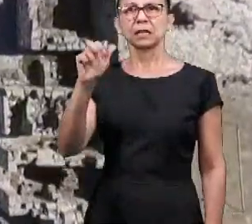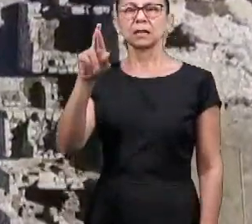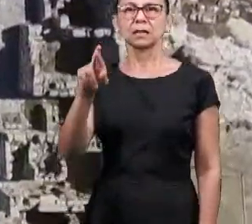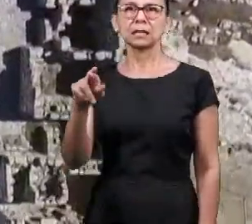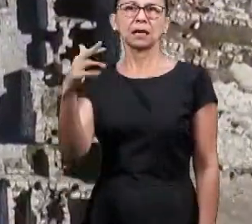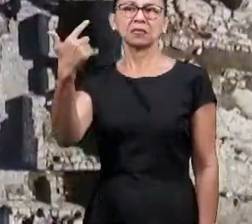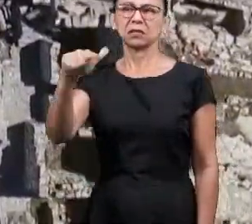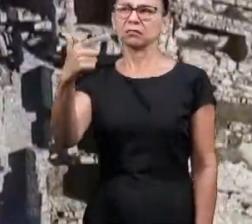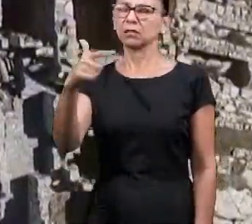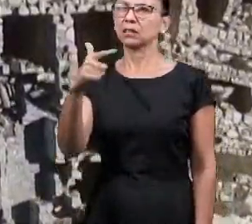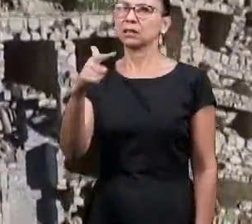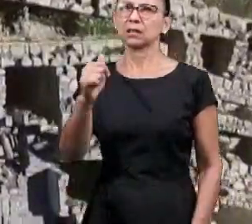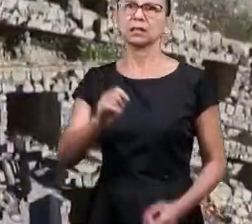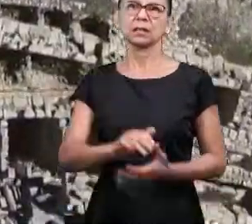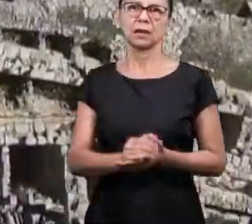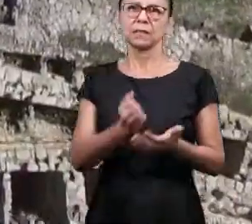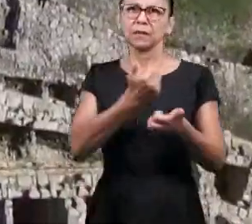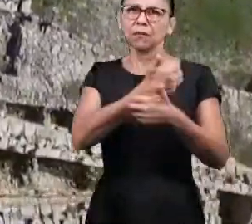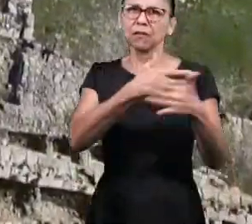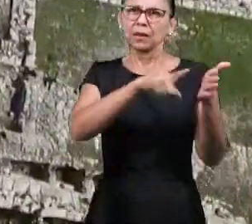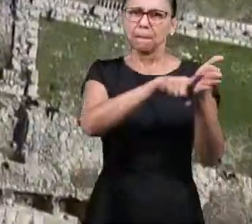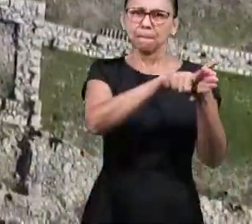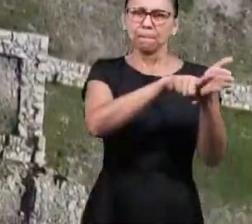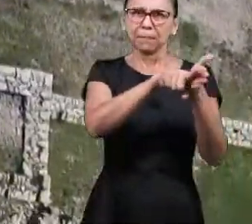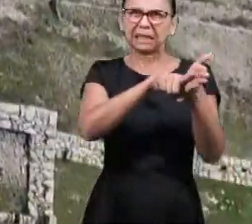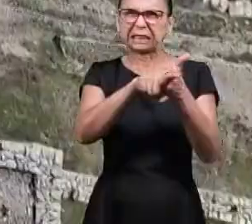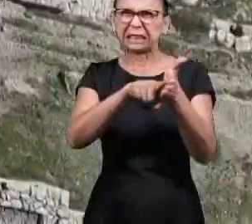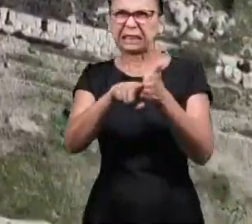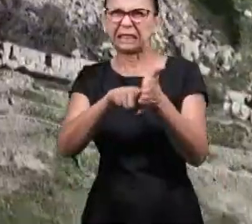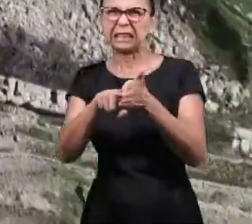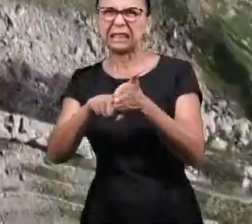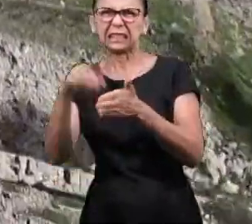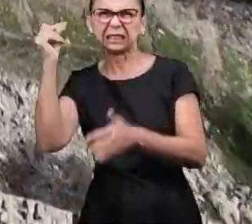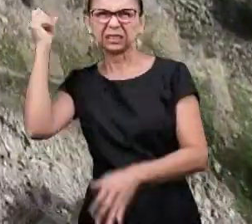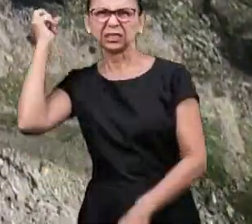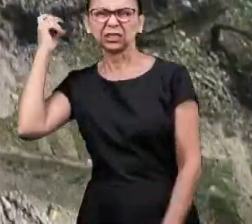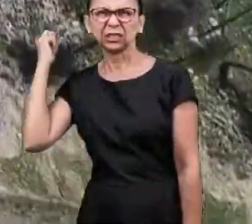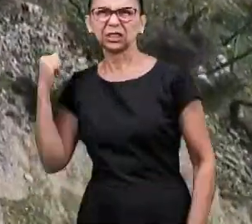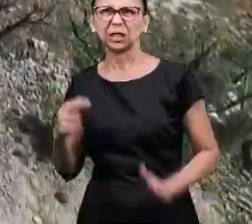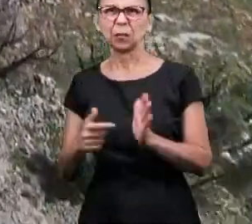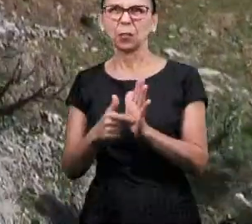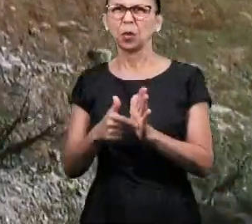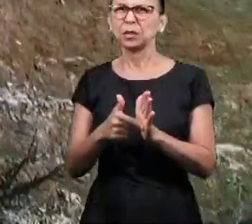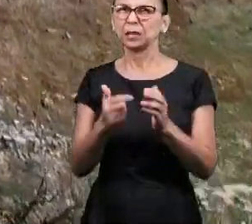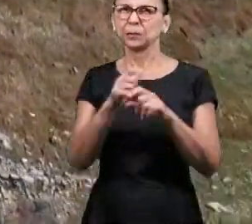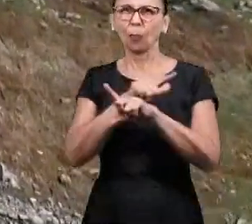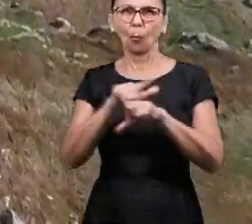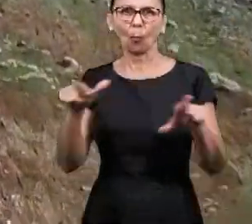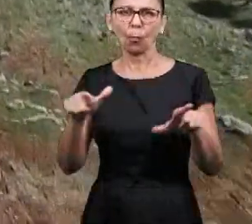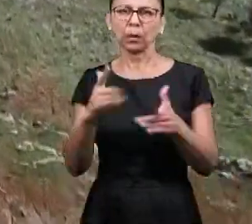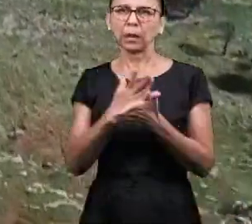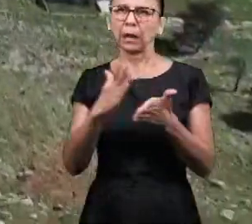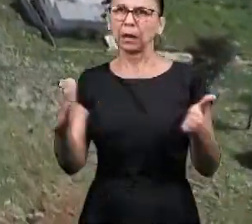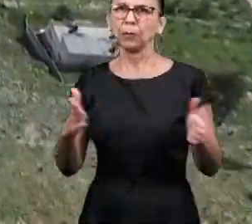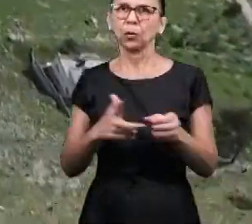cette région. Nous voyons ici quelques ruines dans la région de Sichem. Cette ruine dans les temps